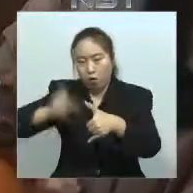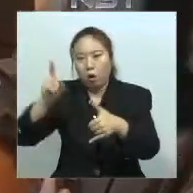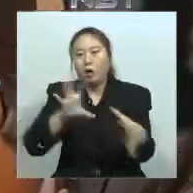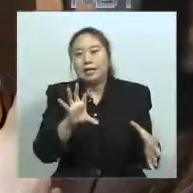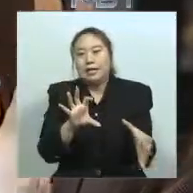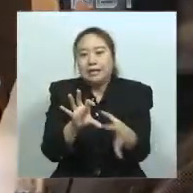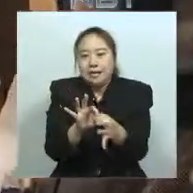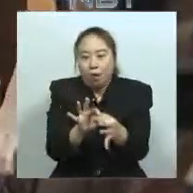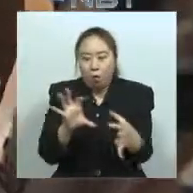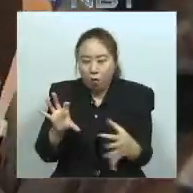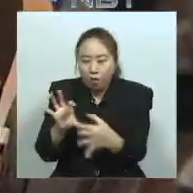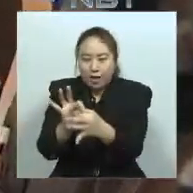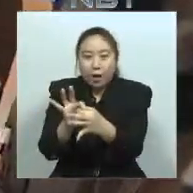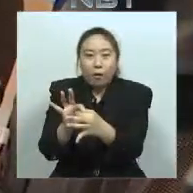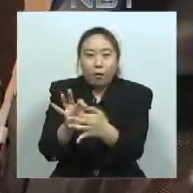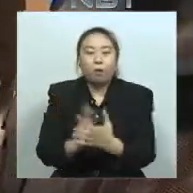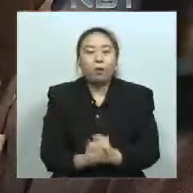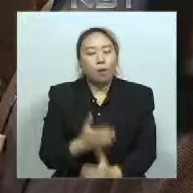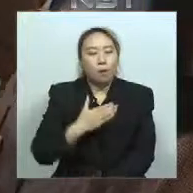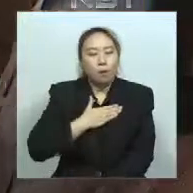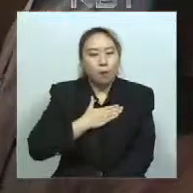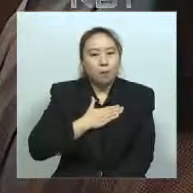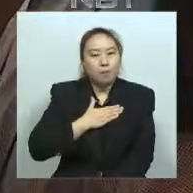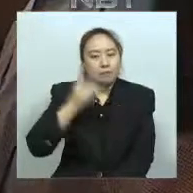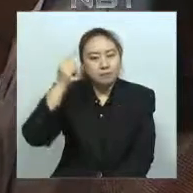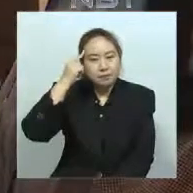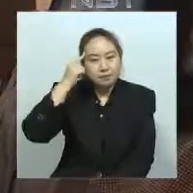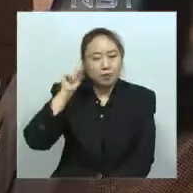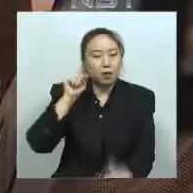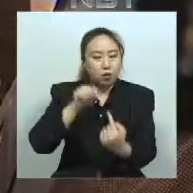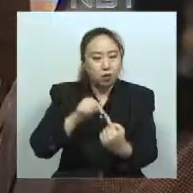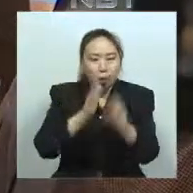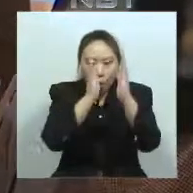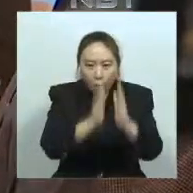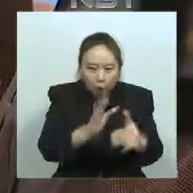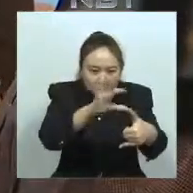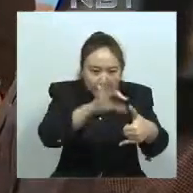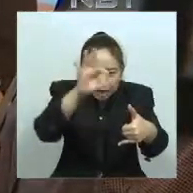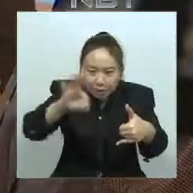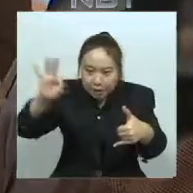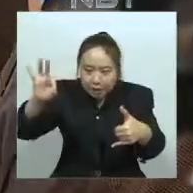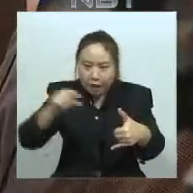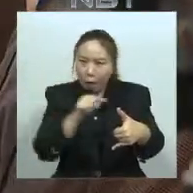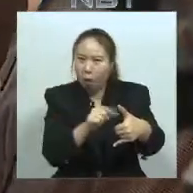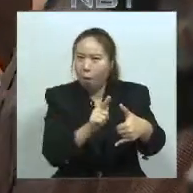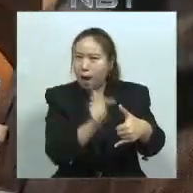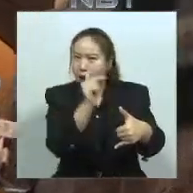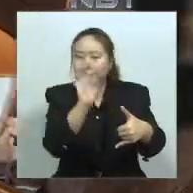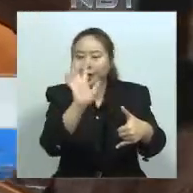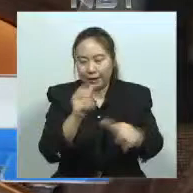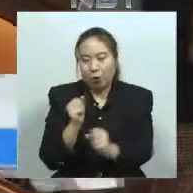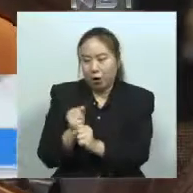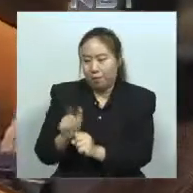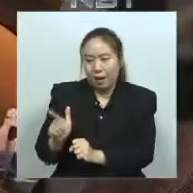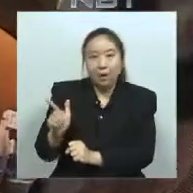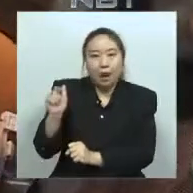ครับผมเข้าใจว่าในส่วนของการสรรหาบุคคลเนี่ยคงไม่ได้เอาตัวบุคคลเป็นหลักนะก็ต้องเอางานเป็นหลัก